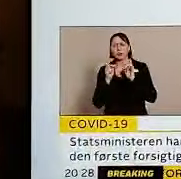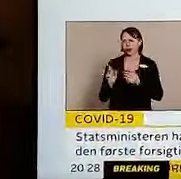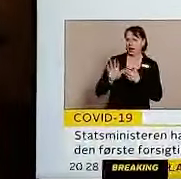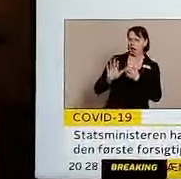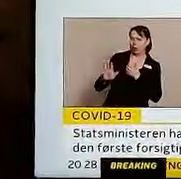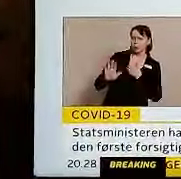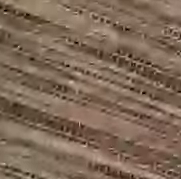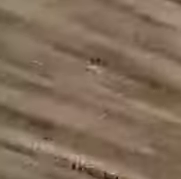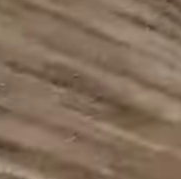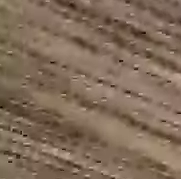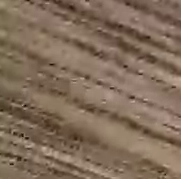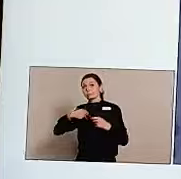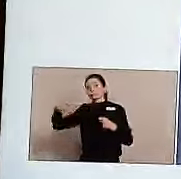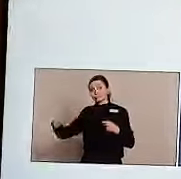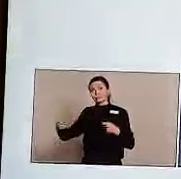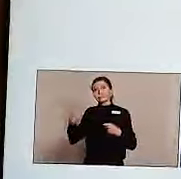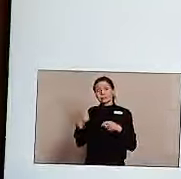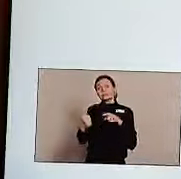في هذا المؤتمر.